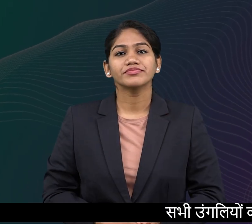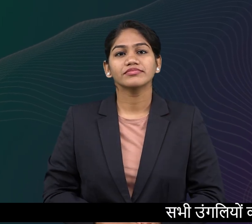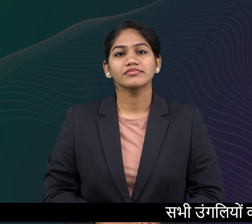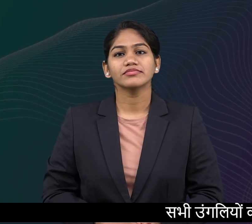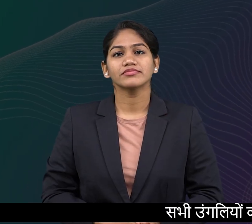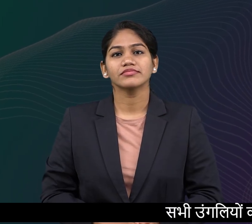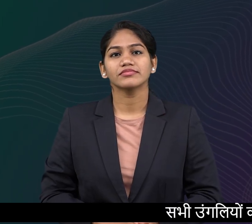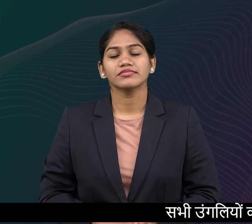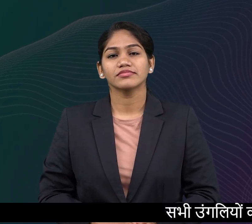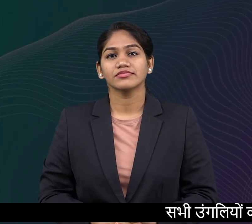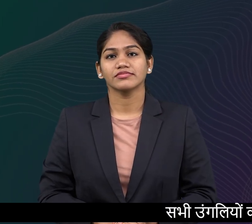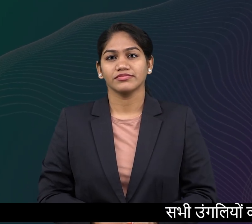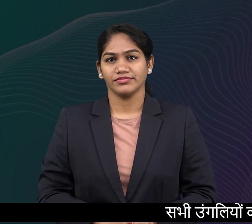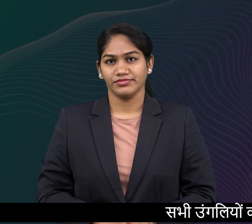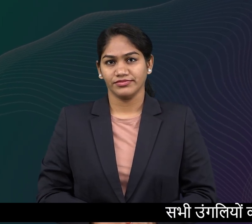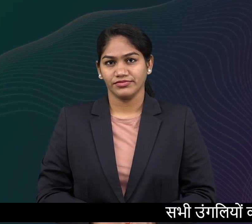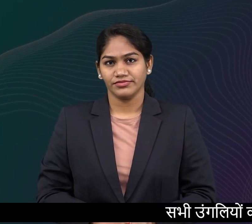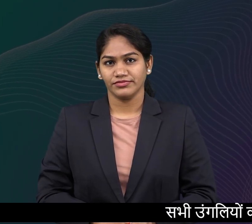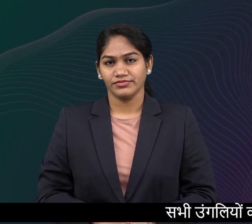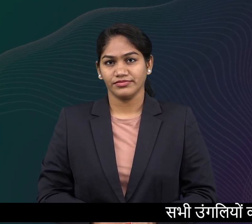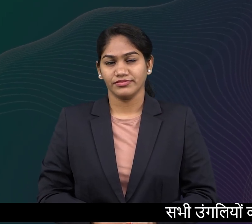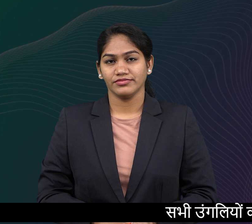सभी उंगलियों को मोड़कर एक मुट्ठी बनाओ।